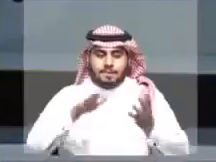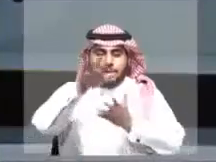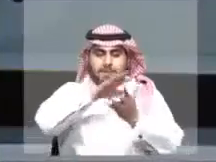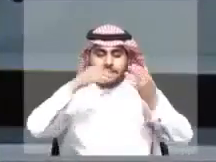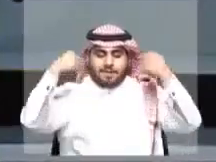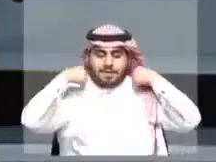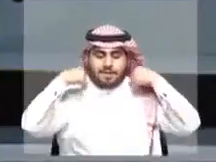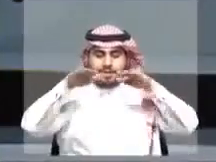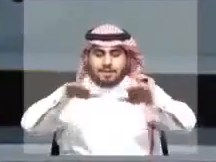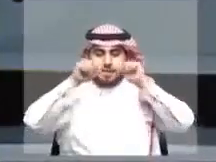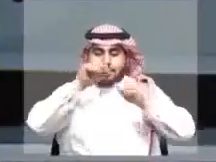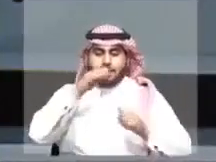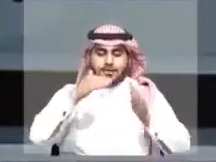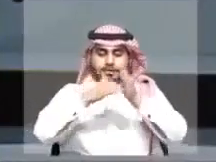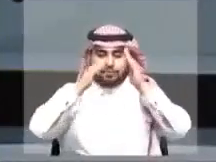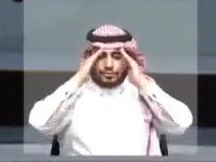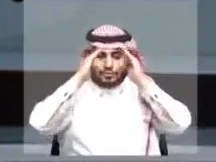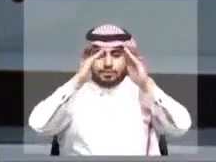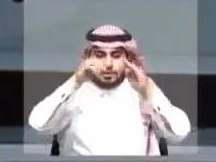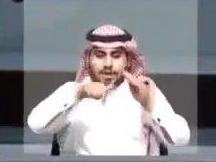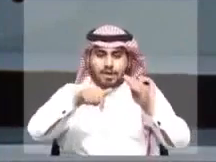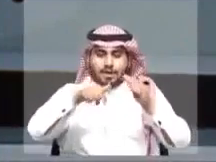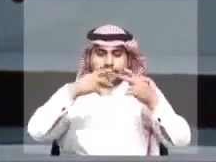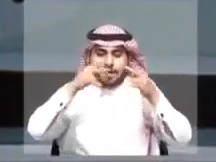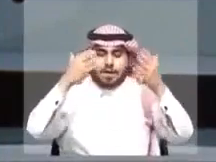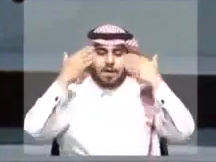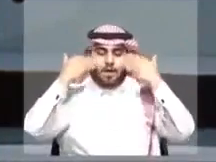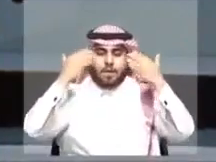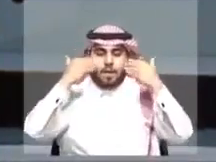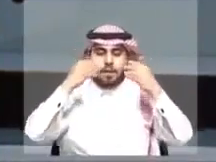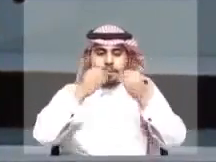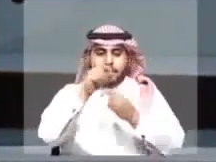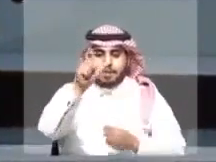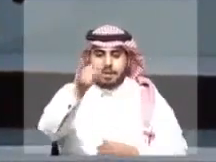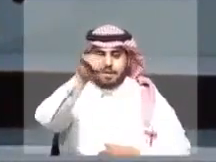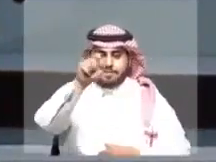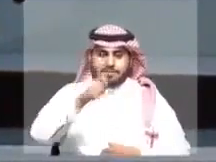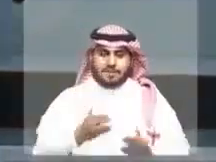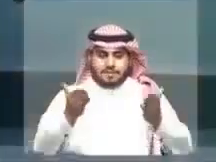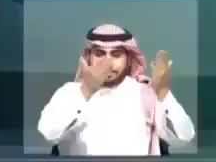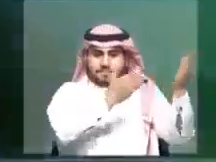أخبار رياضة انتهت، شكرا لطيب المتابعة. الآن الجديد في أخبار الطقس مع الزميل نايف العليان.